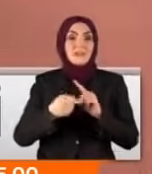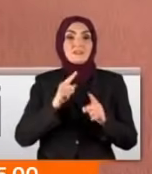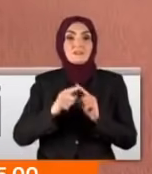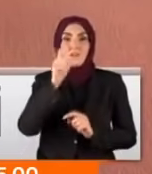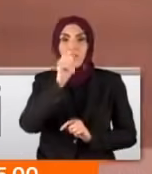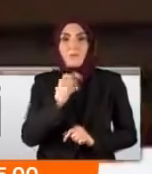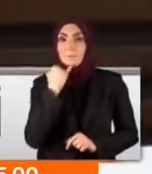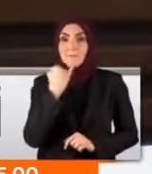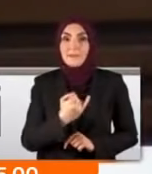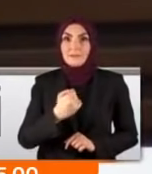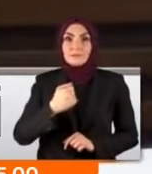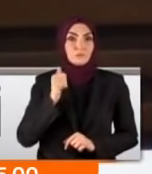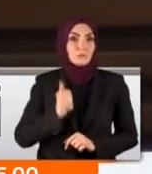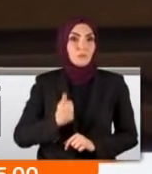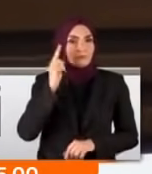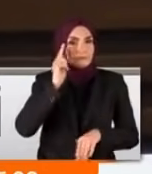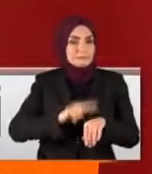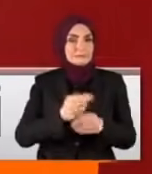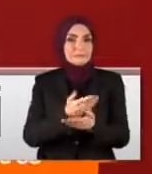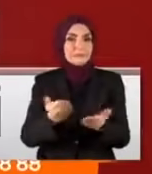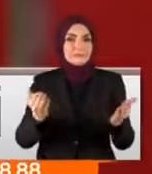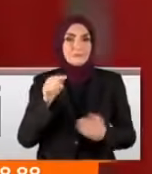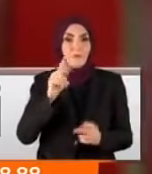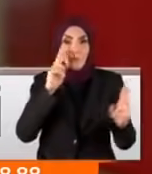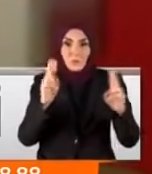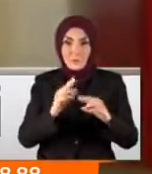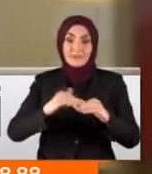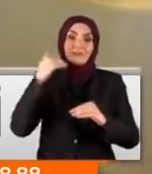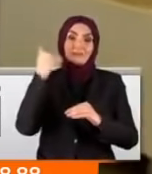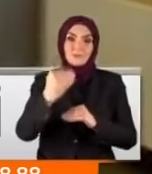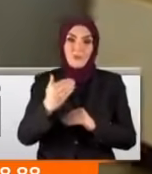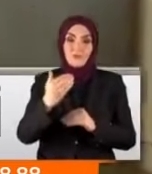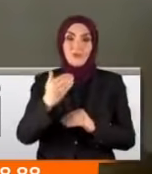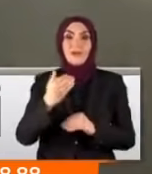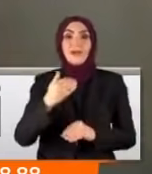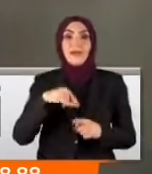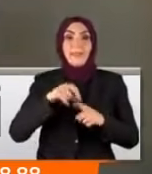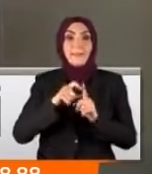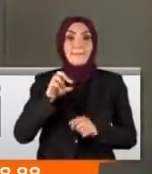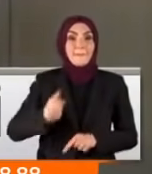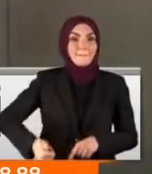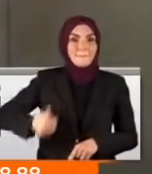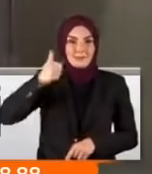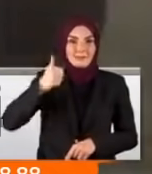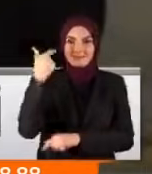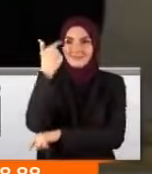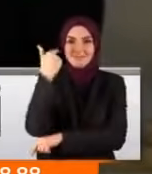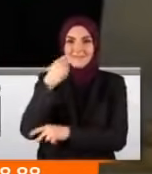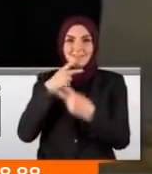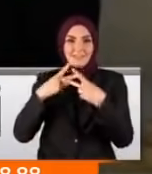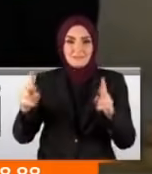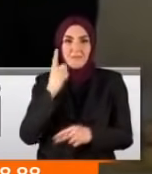hatırlattı. O gün Sancar görüşmenin ardından basın açıklamasını tek başına yapmıştı. Yani Kılıçdaroğlu konuğunu hem de CHP